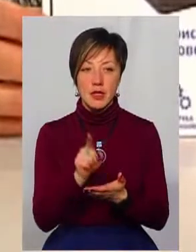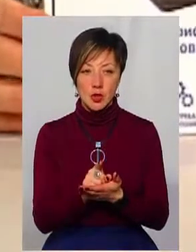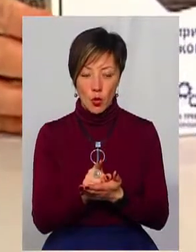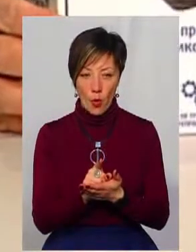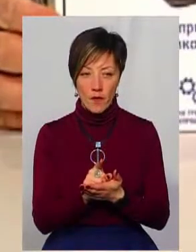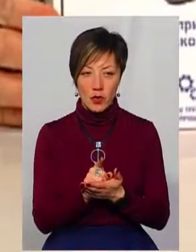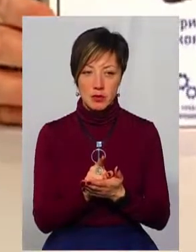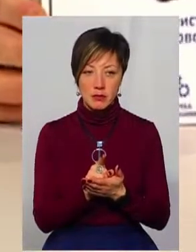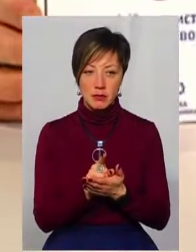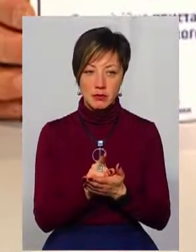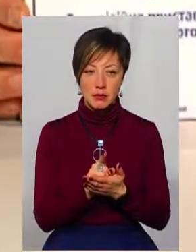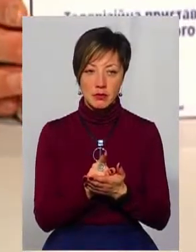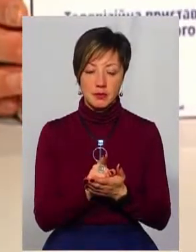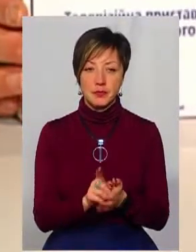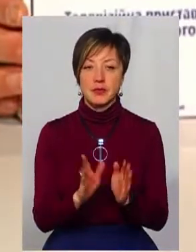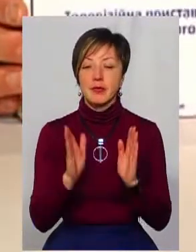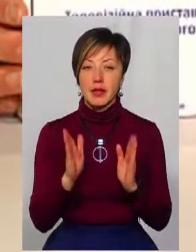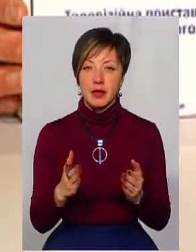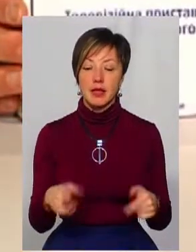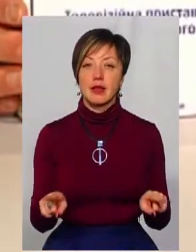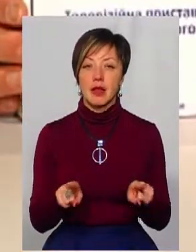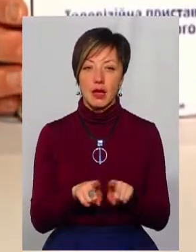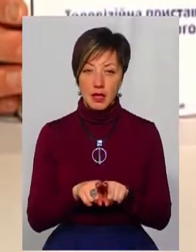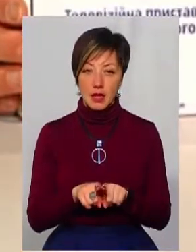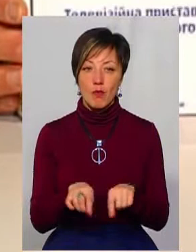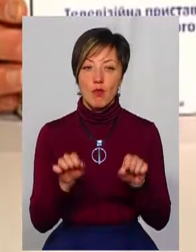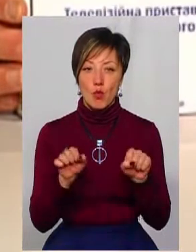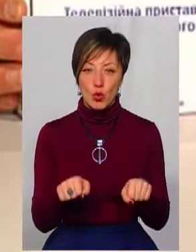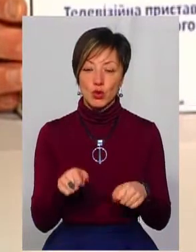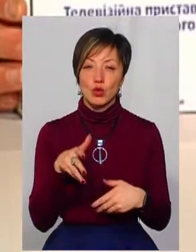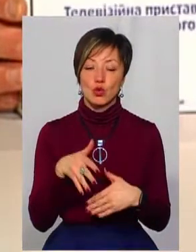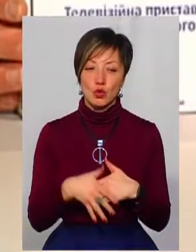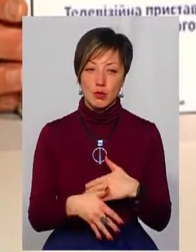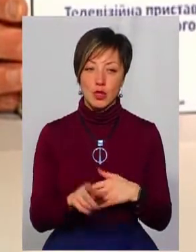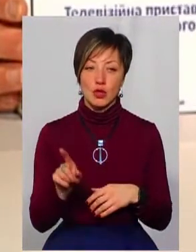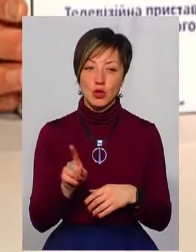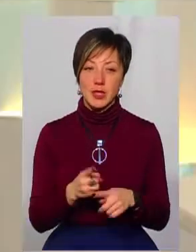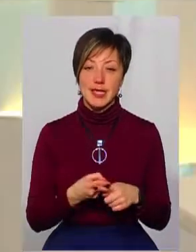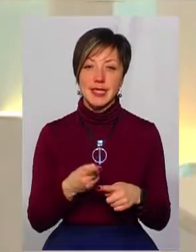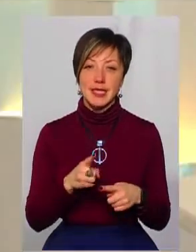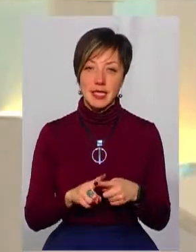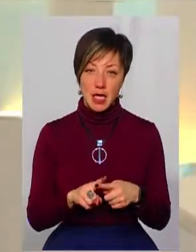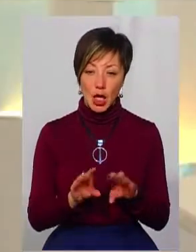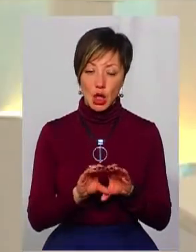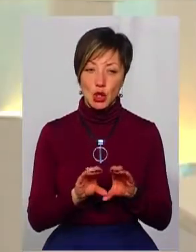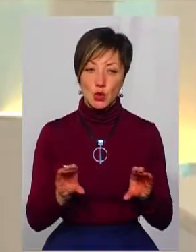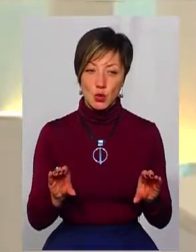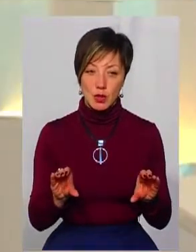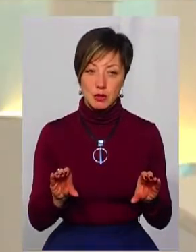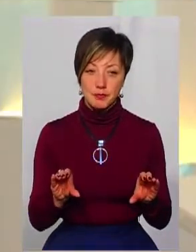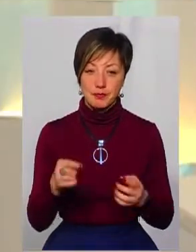Це обов'язково. А тільки от такі, і можна зрозуміти, що саме ці тюнери,